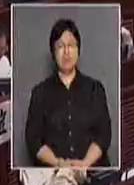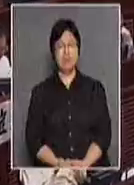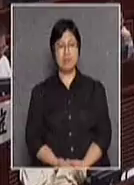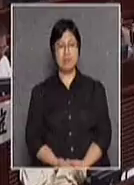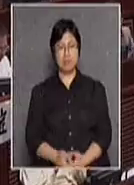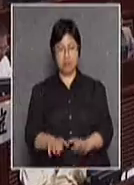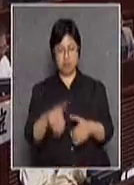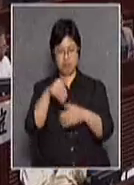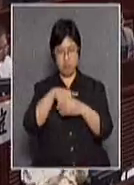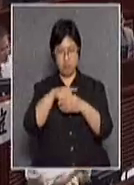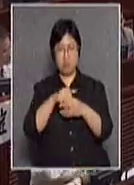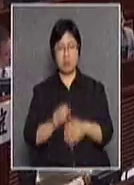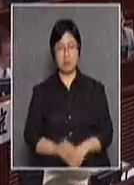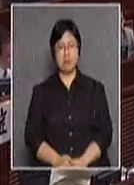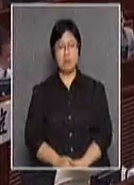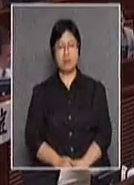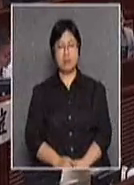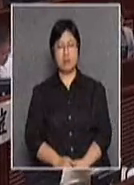開始表決，